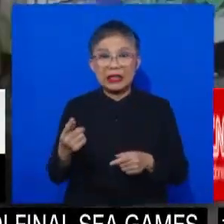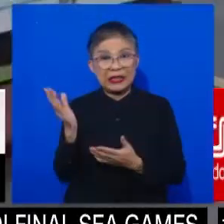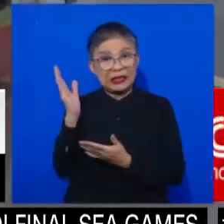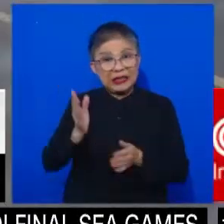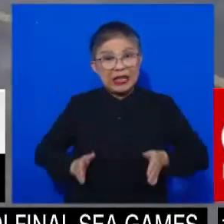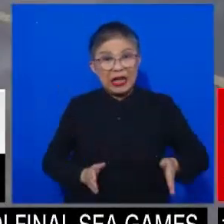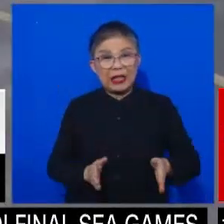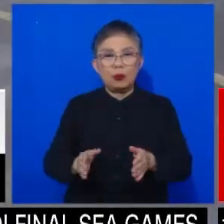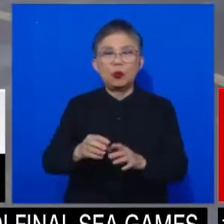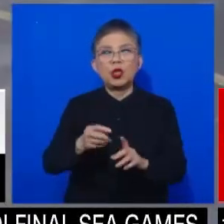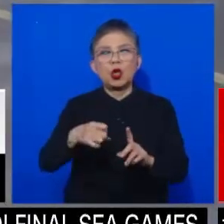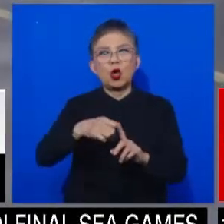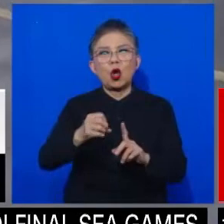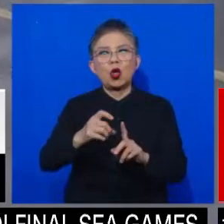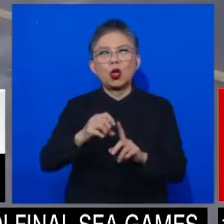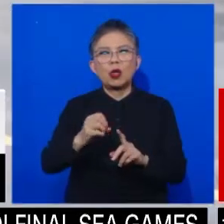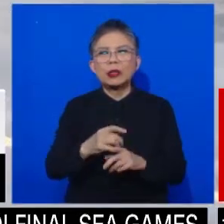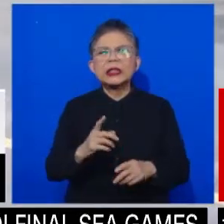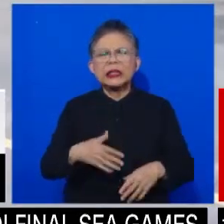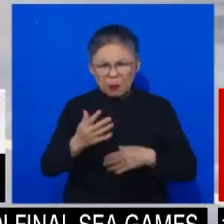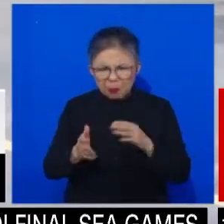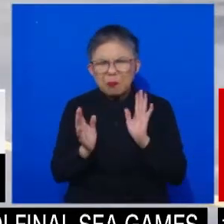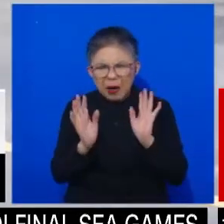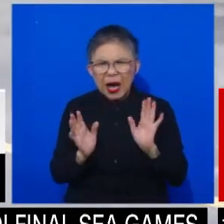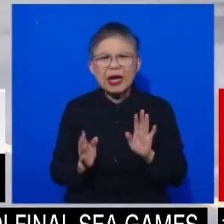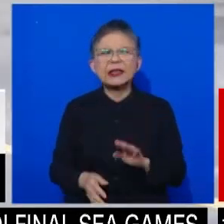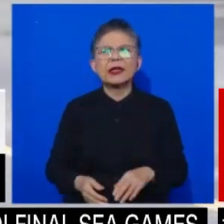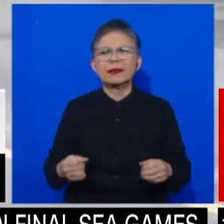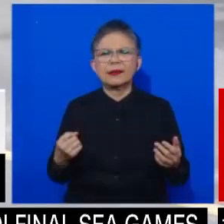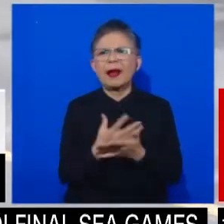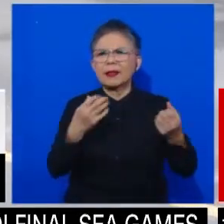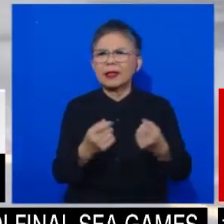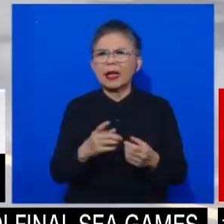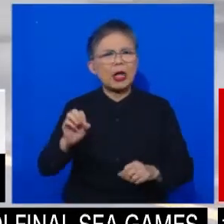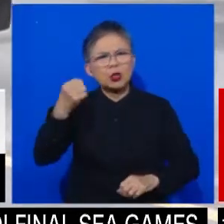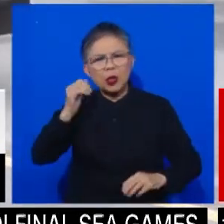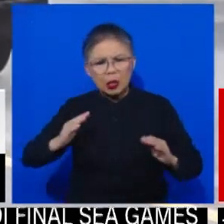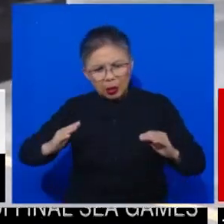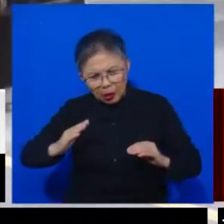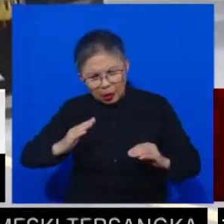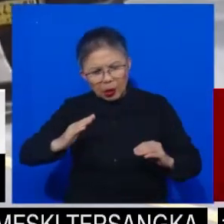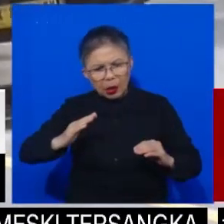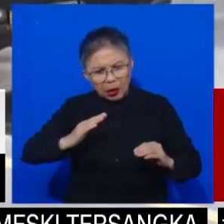Sumatera Bukit Kodok rawan kecelakaan. Banyak truk syarat muatan kerap kesulitan melewati tanjakan,